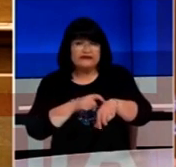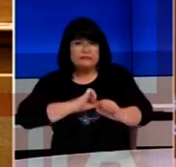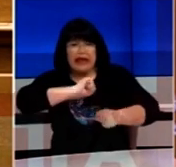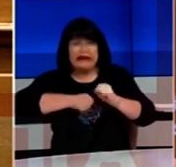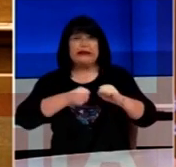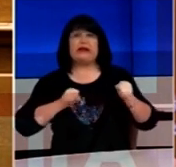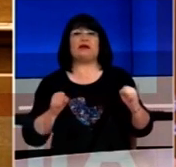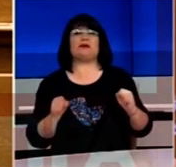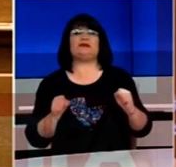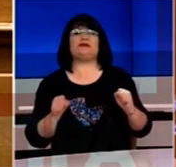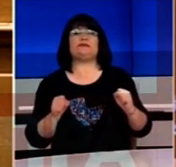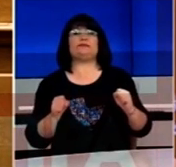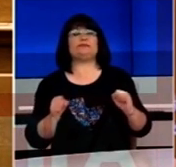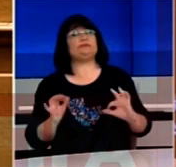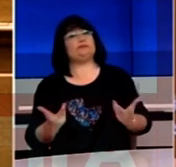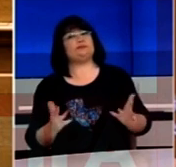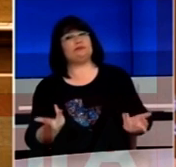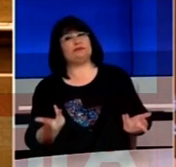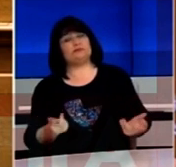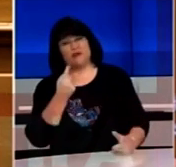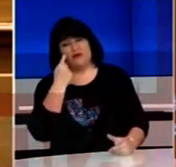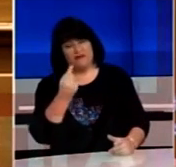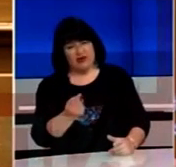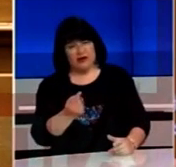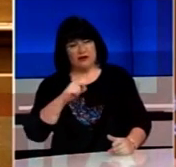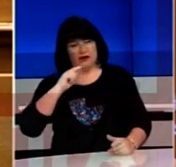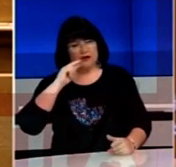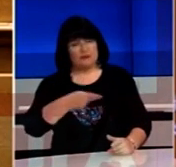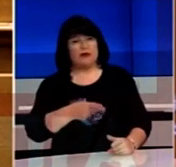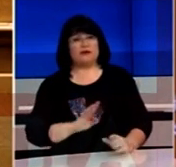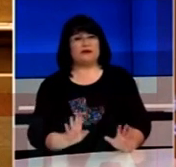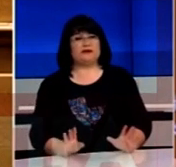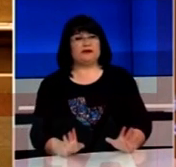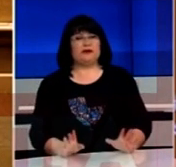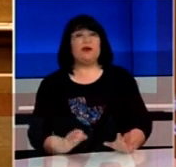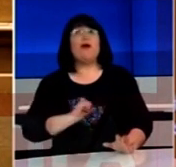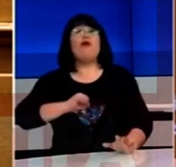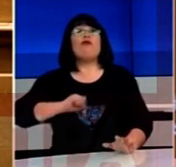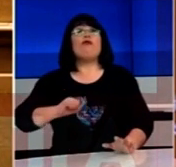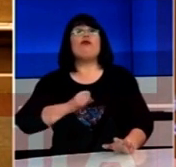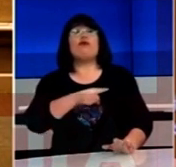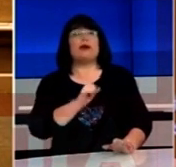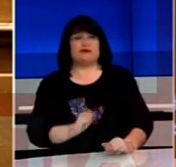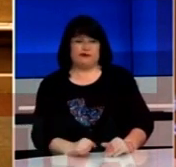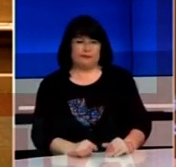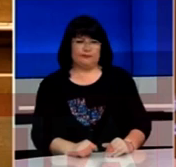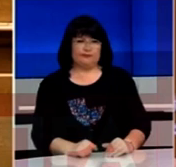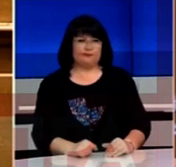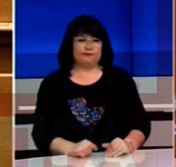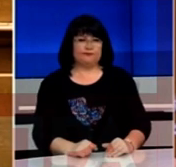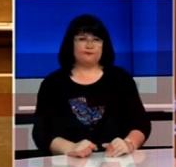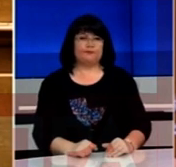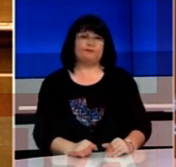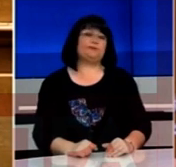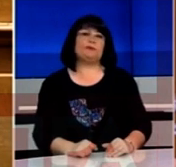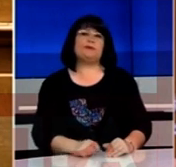τομή, η απάντηση είναι προφανής, κατ' εμέ. Γιατί φοβάστε, κύριε Μητσοτάκη.